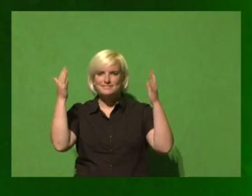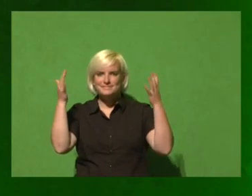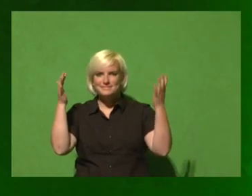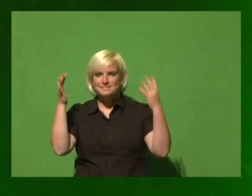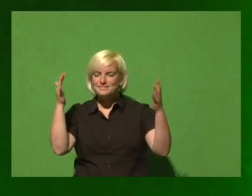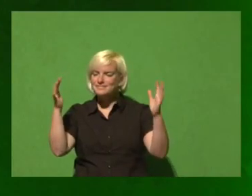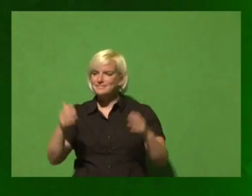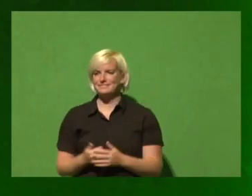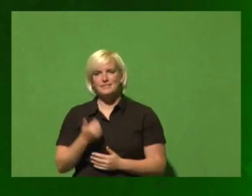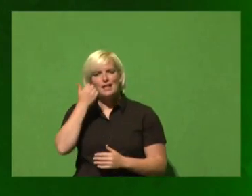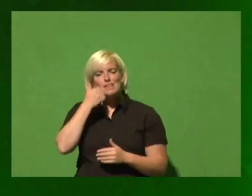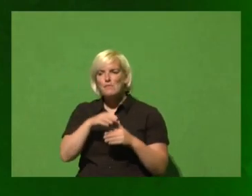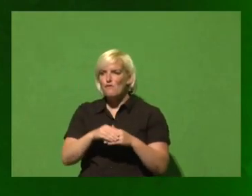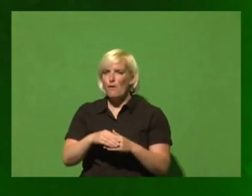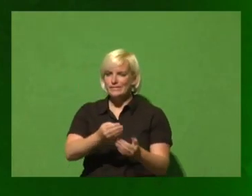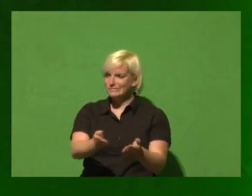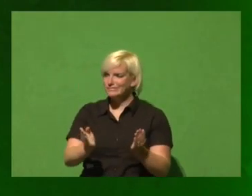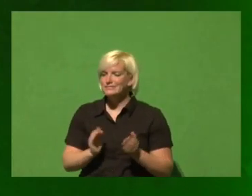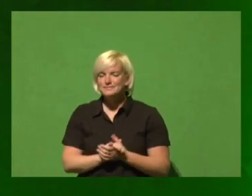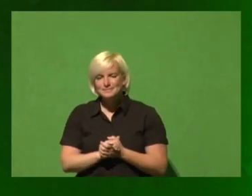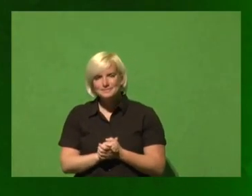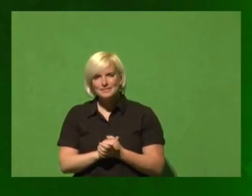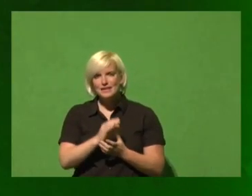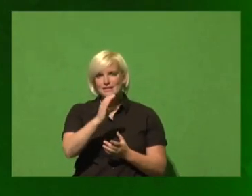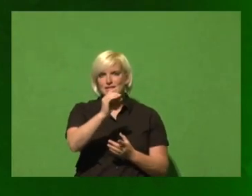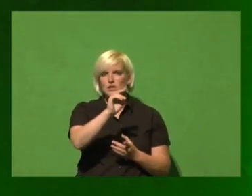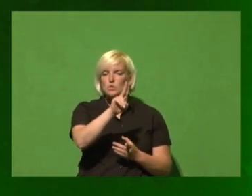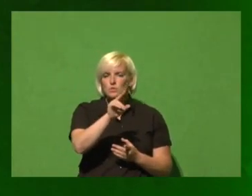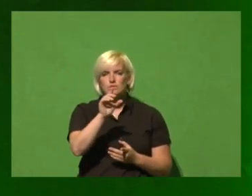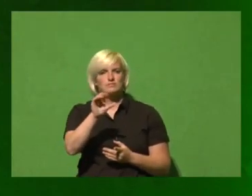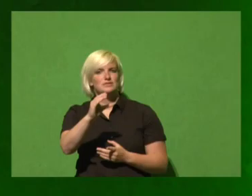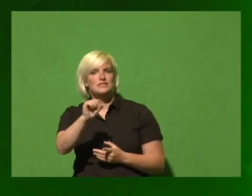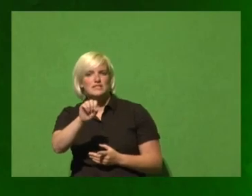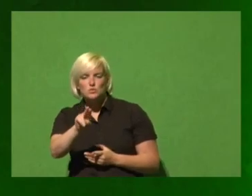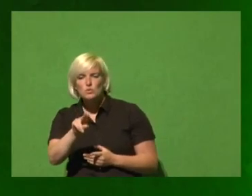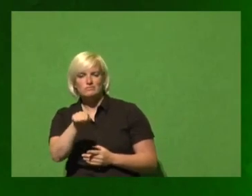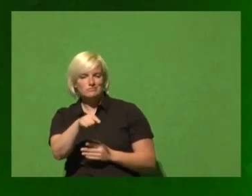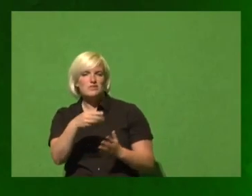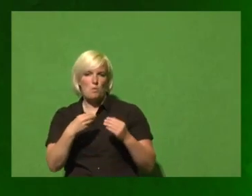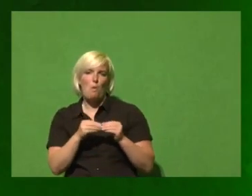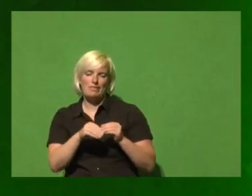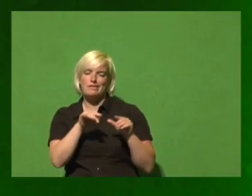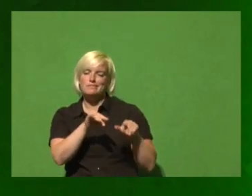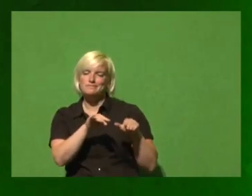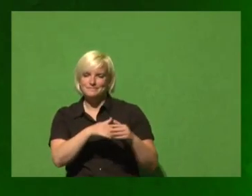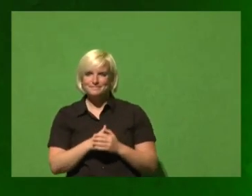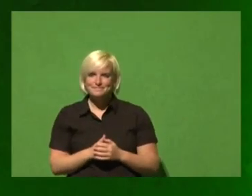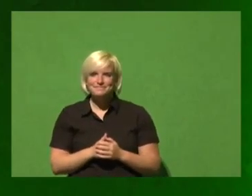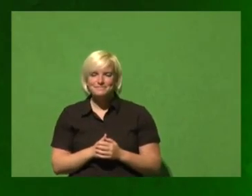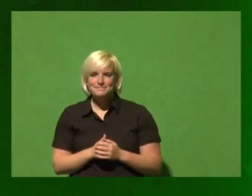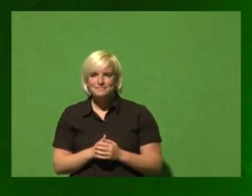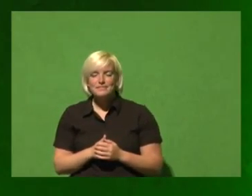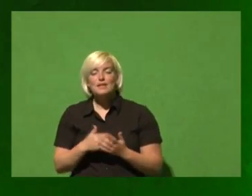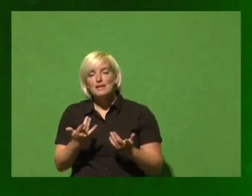Liebe Freundinnen und Freunde, die CDU-CSU ist das eigentliche Problem in der Debatte. Aber es gibt noch